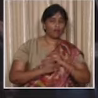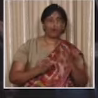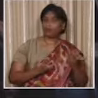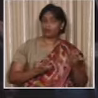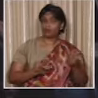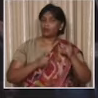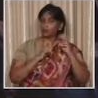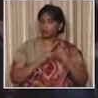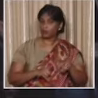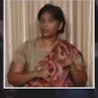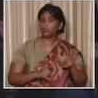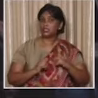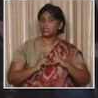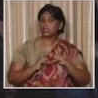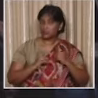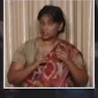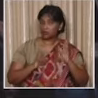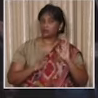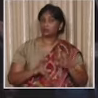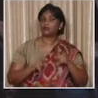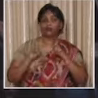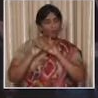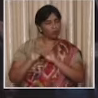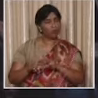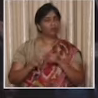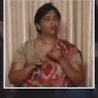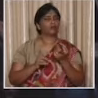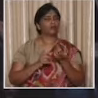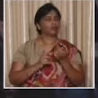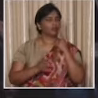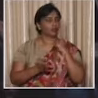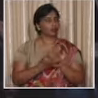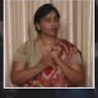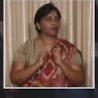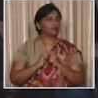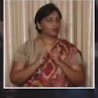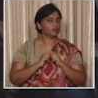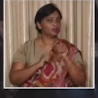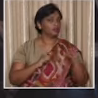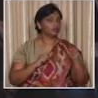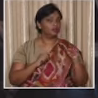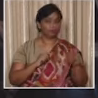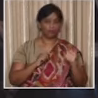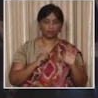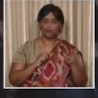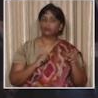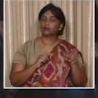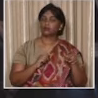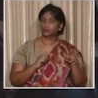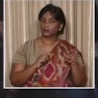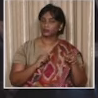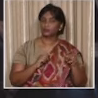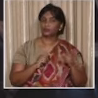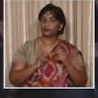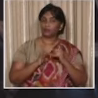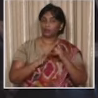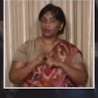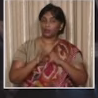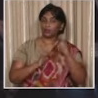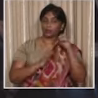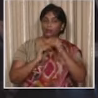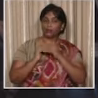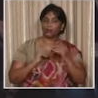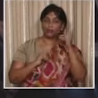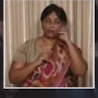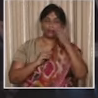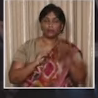අයට ජීවත්වෙන්න වෙන්නේ මේ ආර්ථික අර්බුදය ඇතුලේ තමයි. හැබැයි එයාට ජනවාරි පළවෙනිදා ඉඳලා